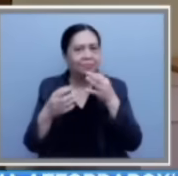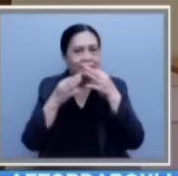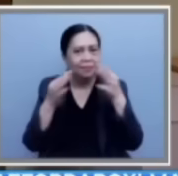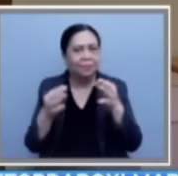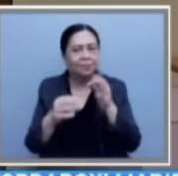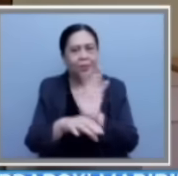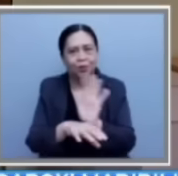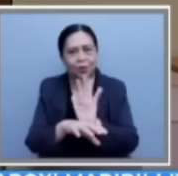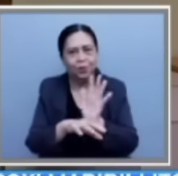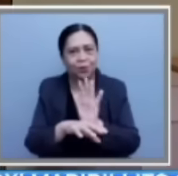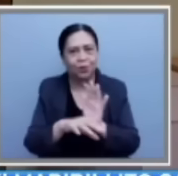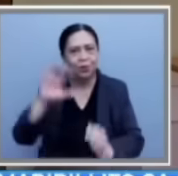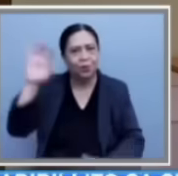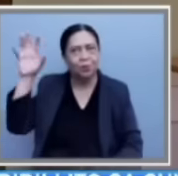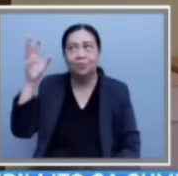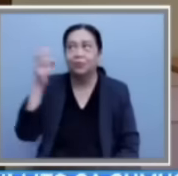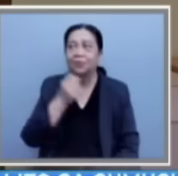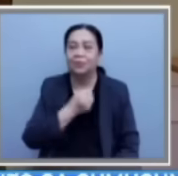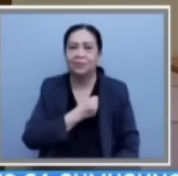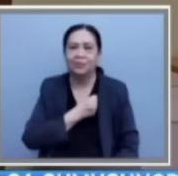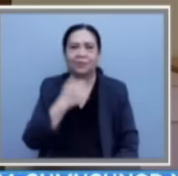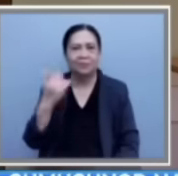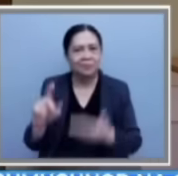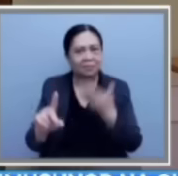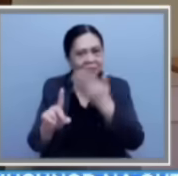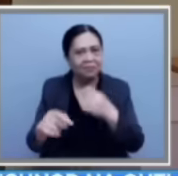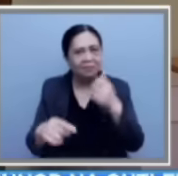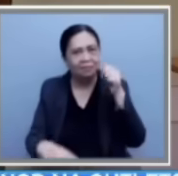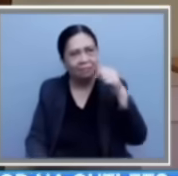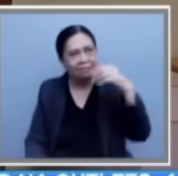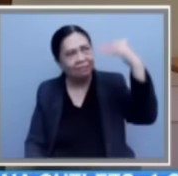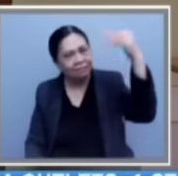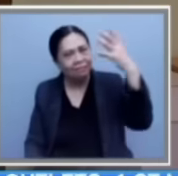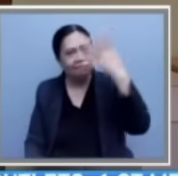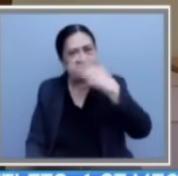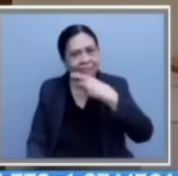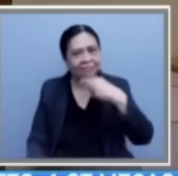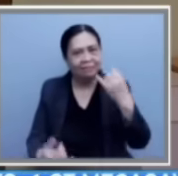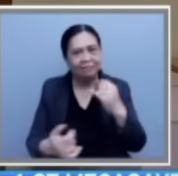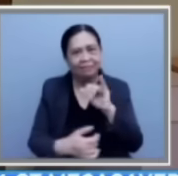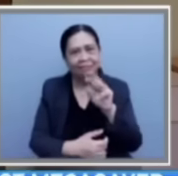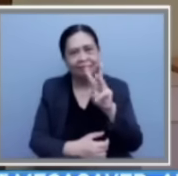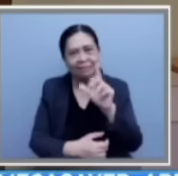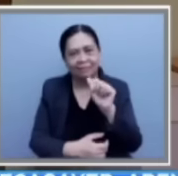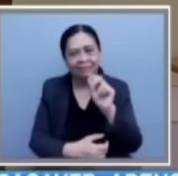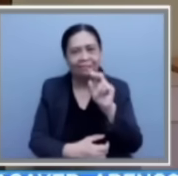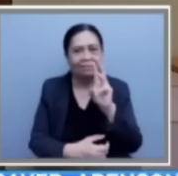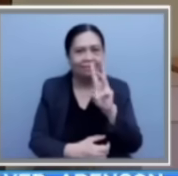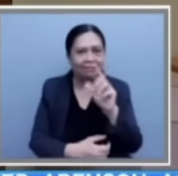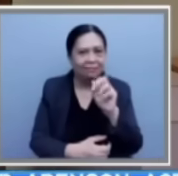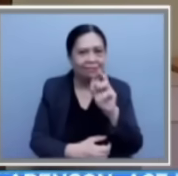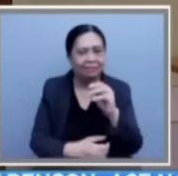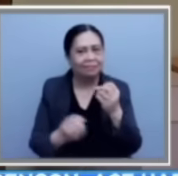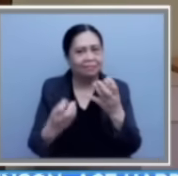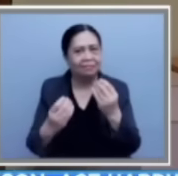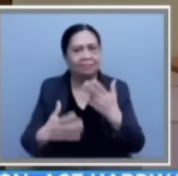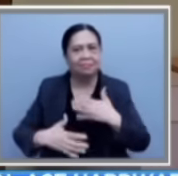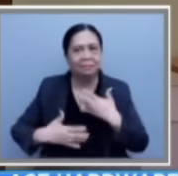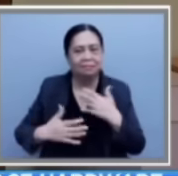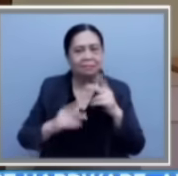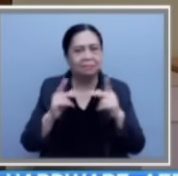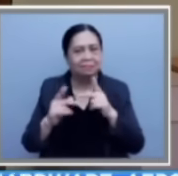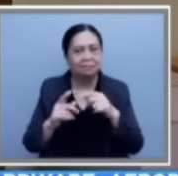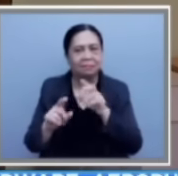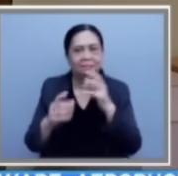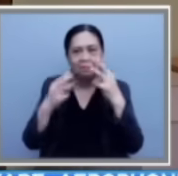and dalagang-dalaga na siya ' ba ang dami na niyang mga ang dami na niyang mga pinapasaya tao parati so really really